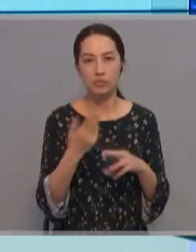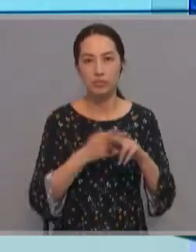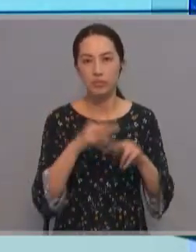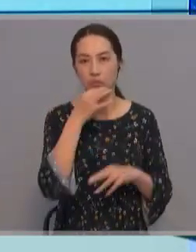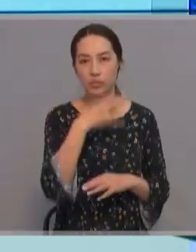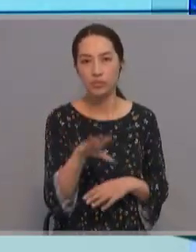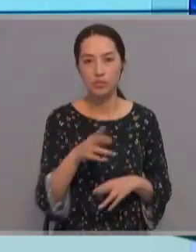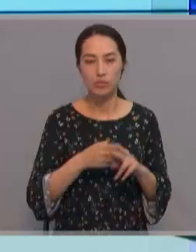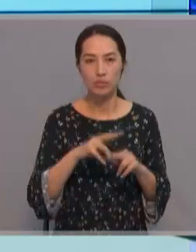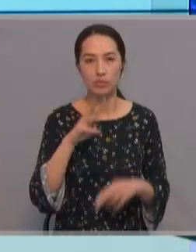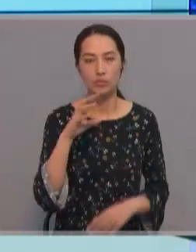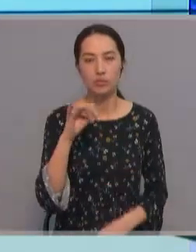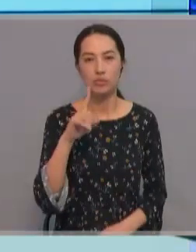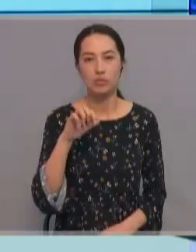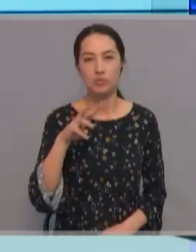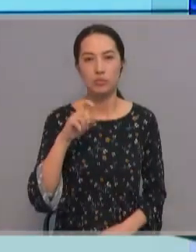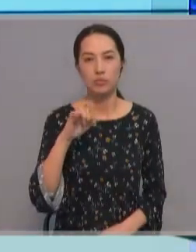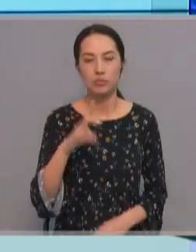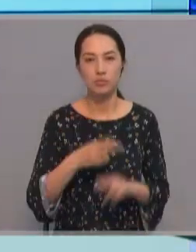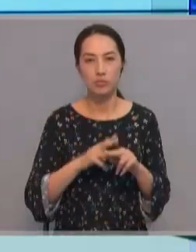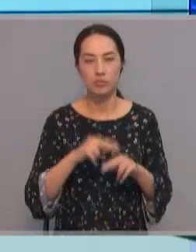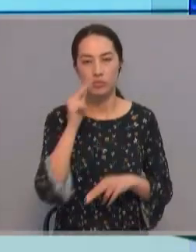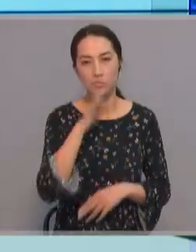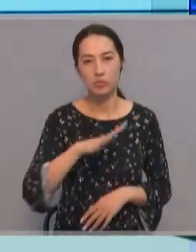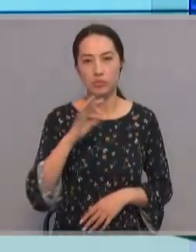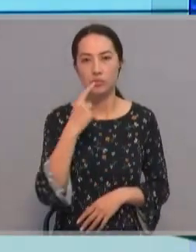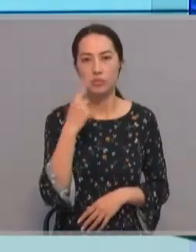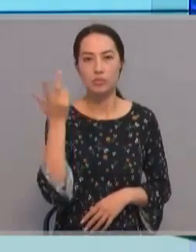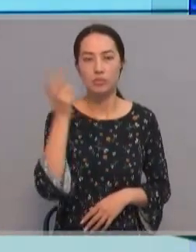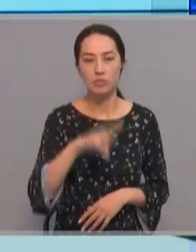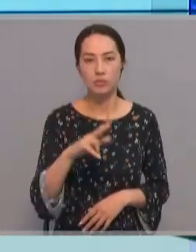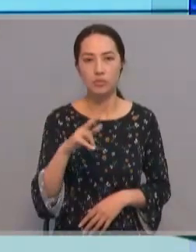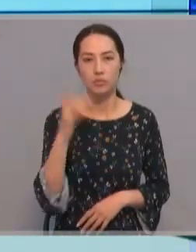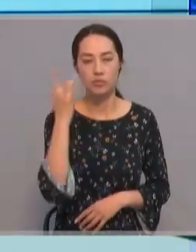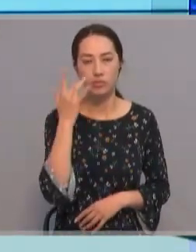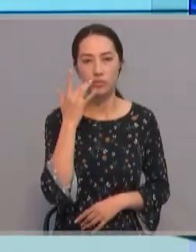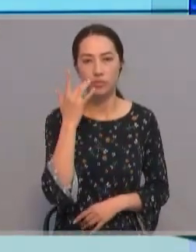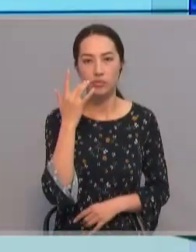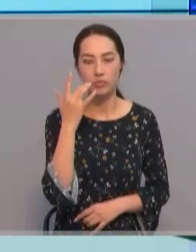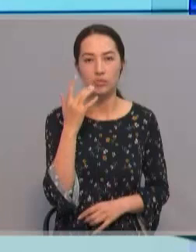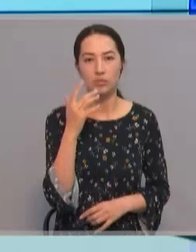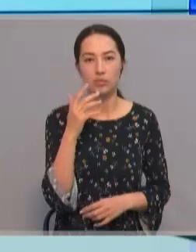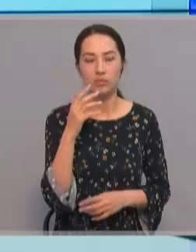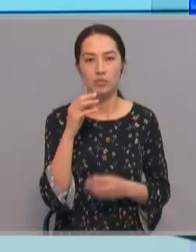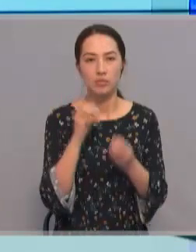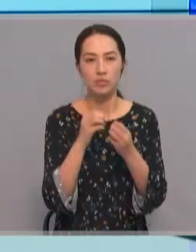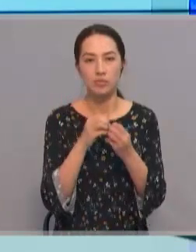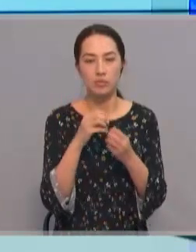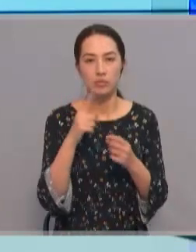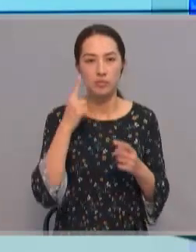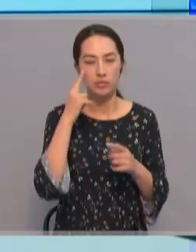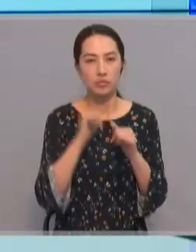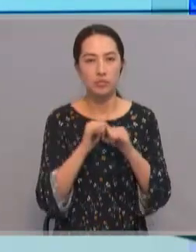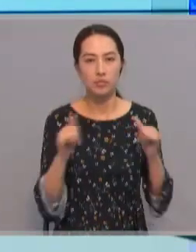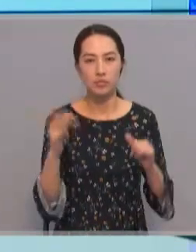средней школе Низамхан третьего мегаполиса трехязычие считается уже неотъемлемой частью процесса обучения, и большая